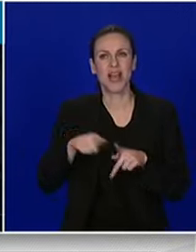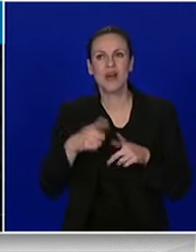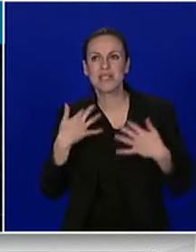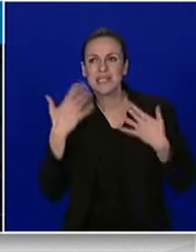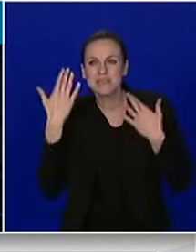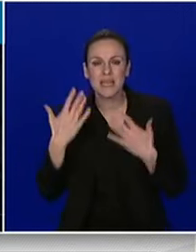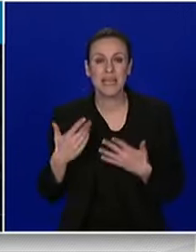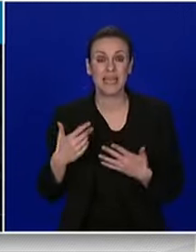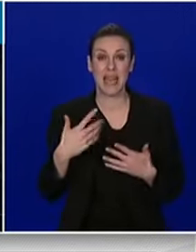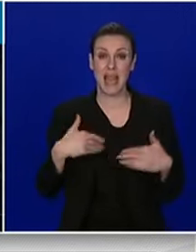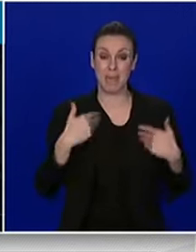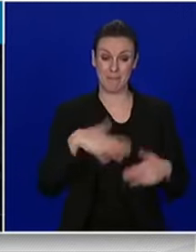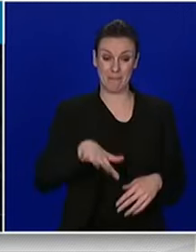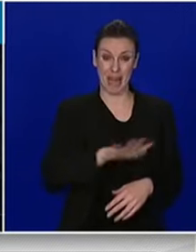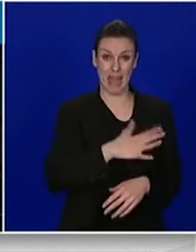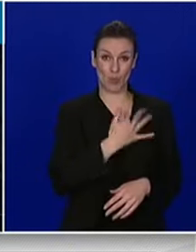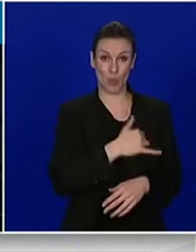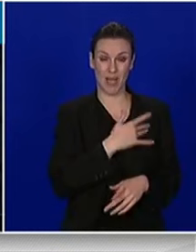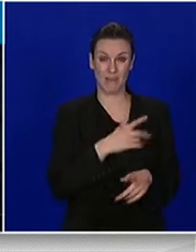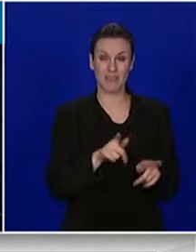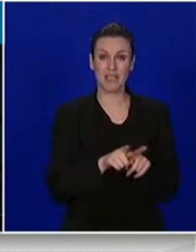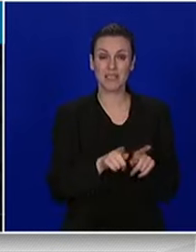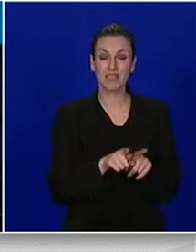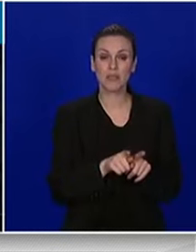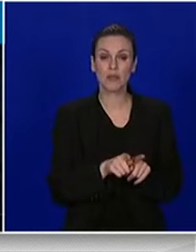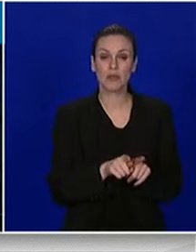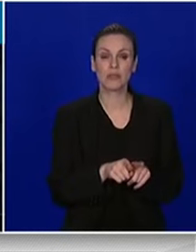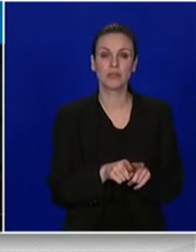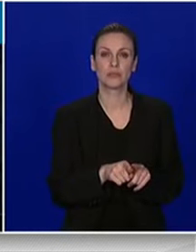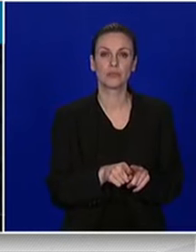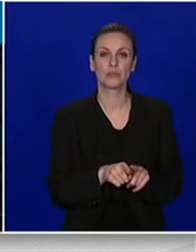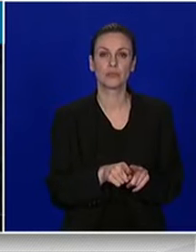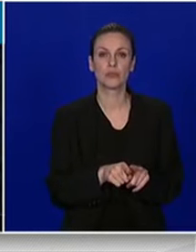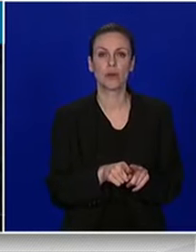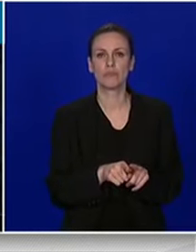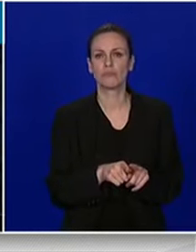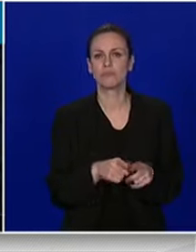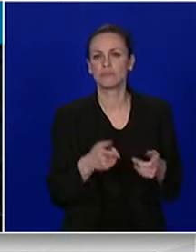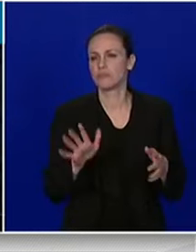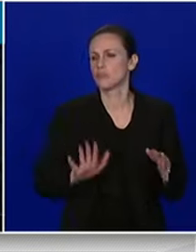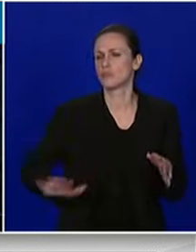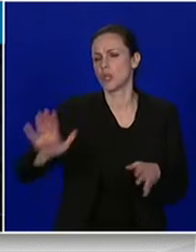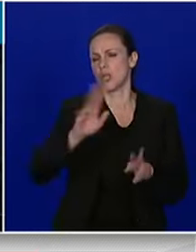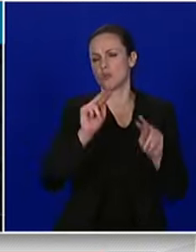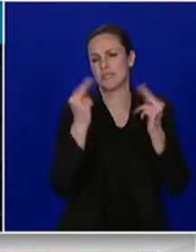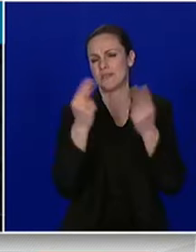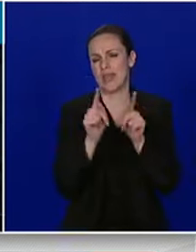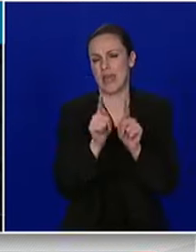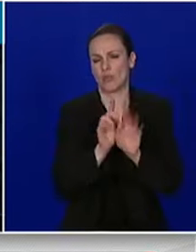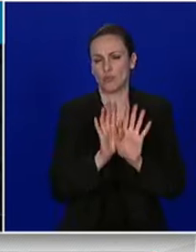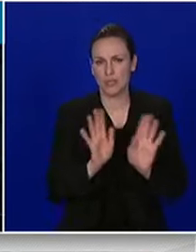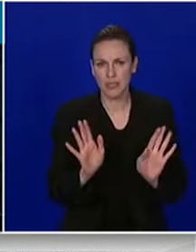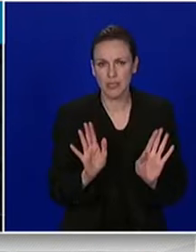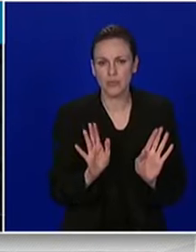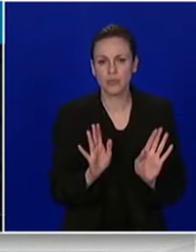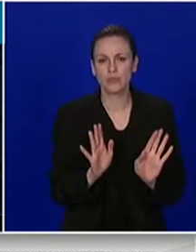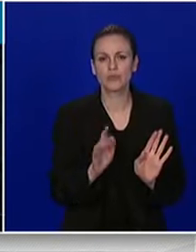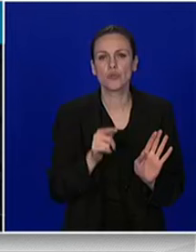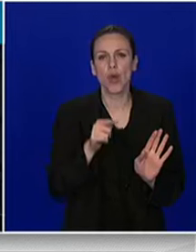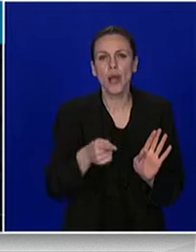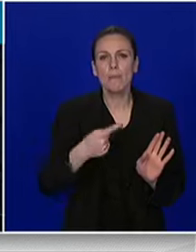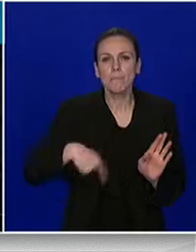Mladi u Hrvatskoj, kao i u ostalom i diljem svijeta, to je lekcija koju